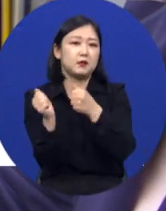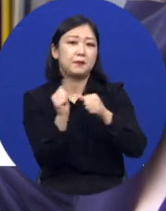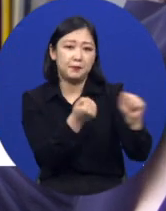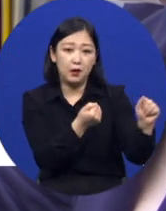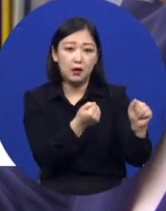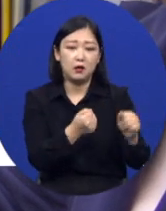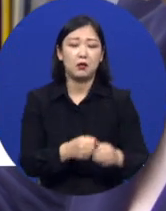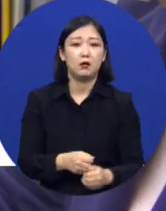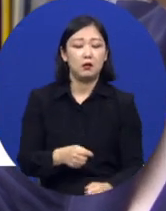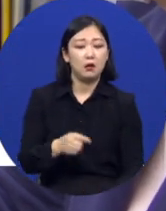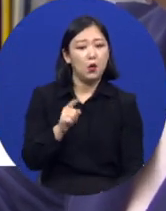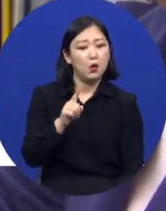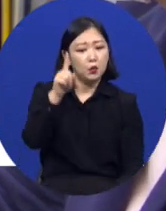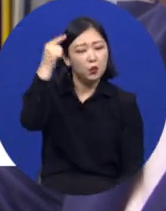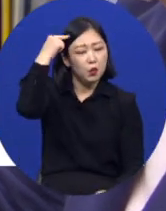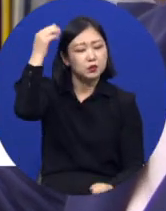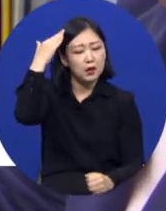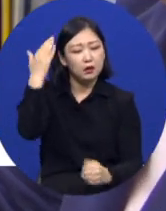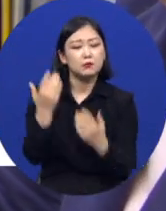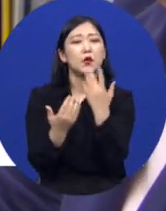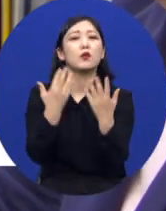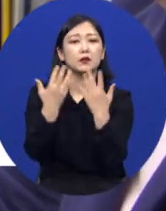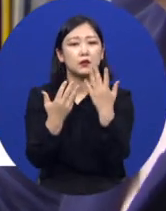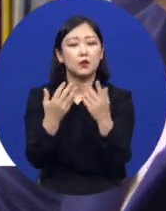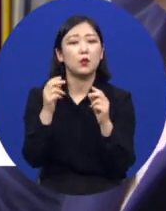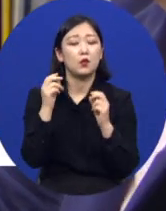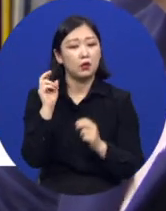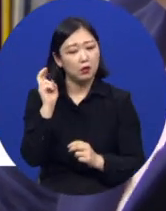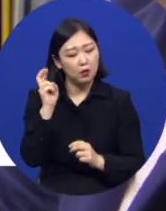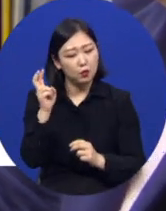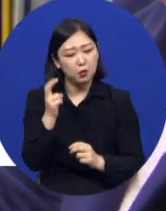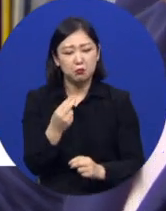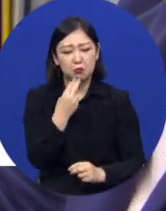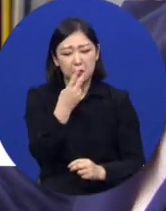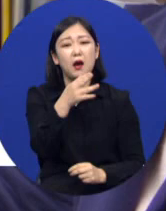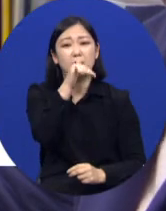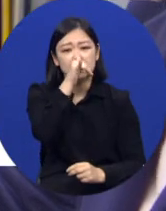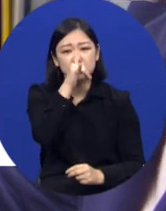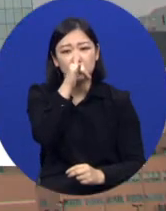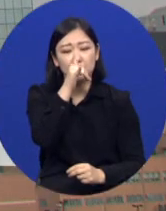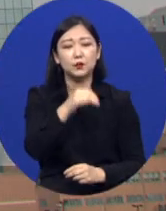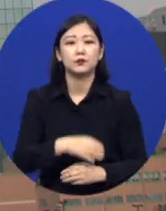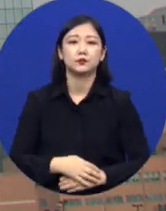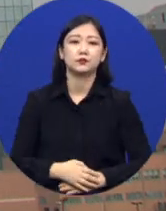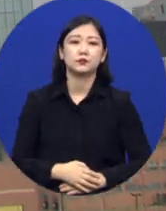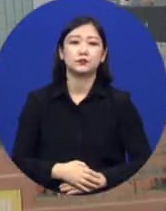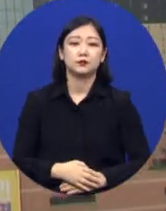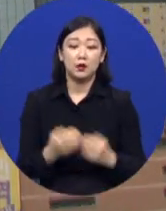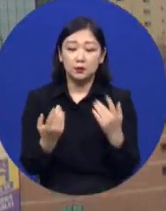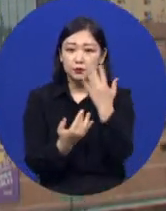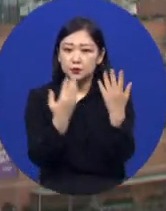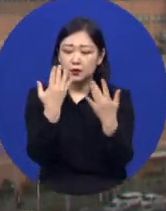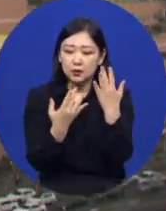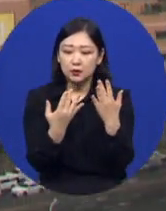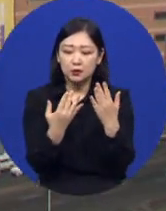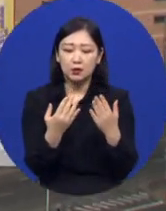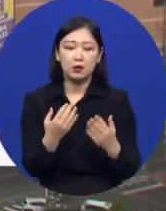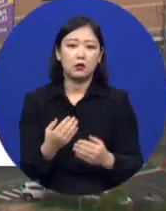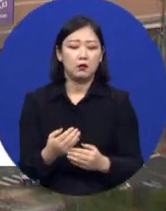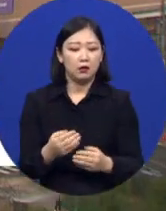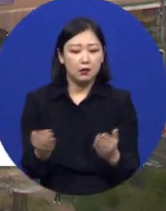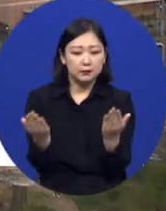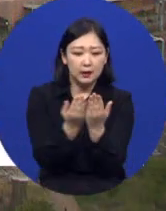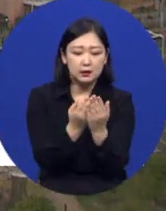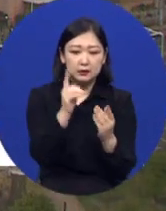건물 위층에서 옥상 쯤 나은 것 같았고요 으 냄새가 좀 나더라구요 원기 내보내라 불이 나자 소방당국은 대응